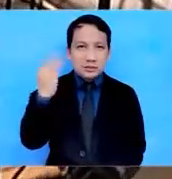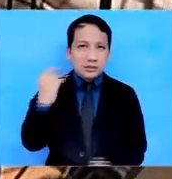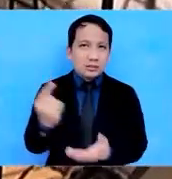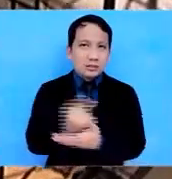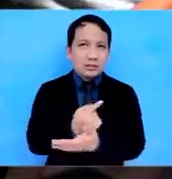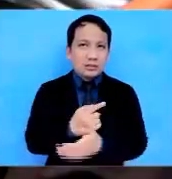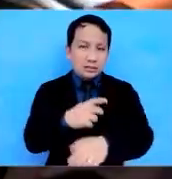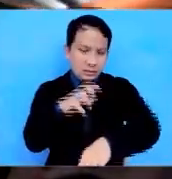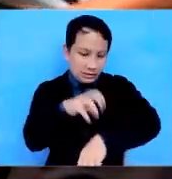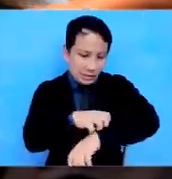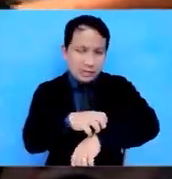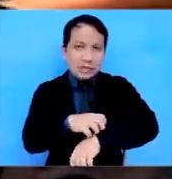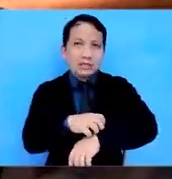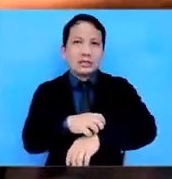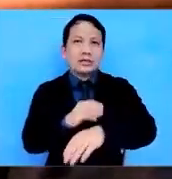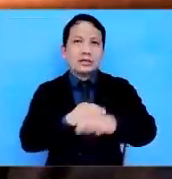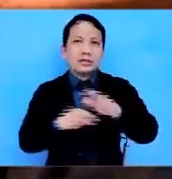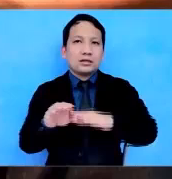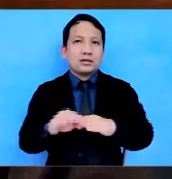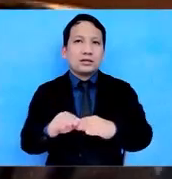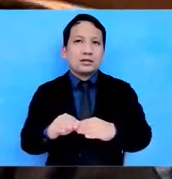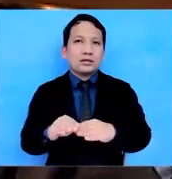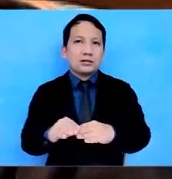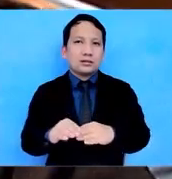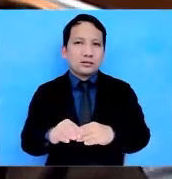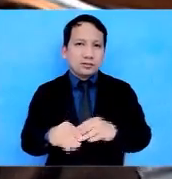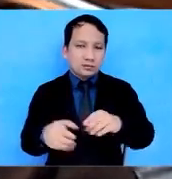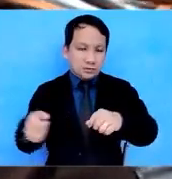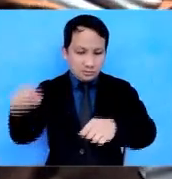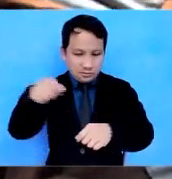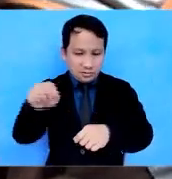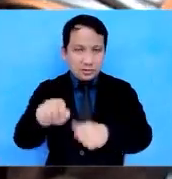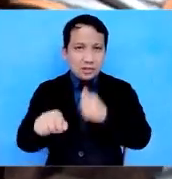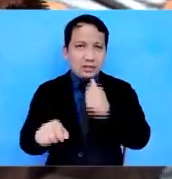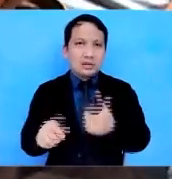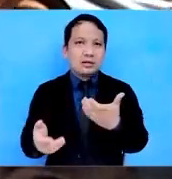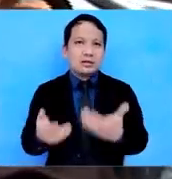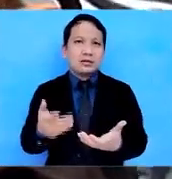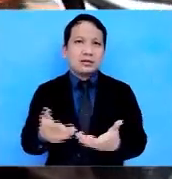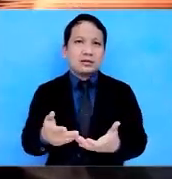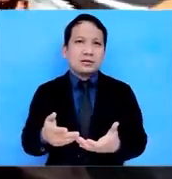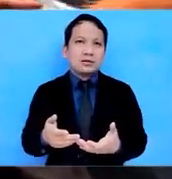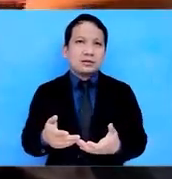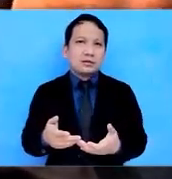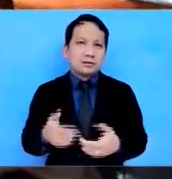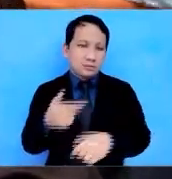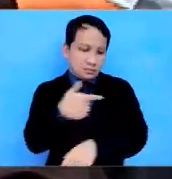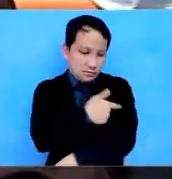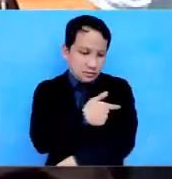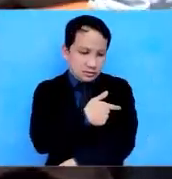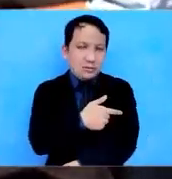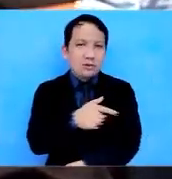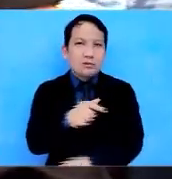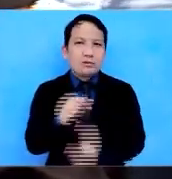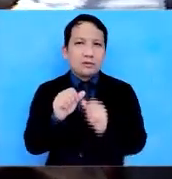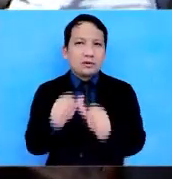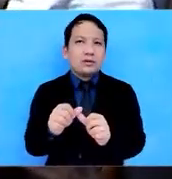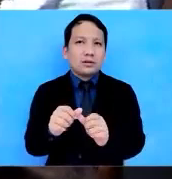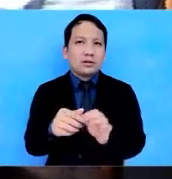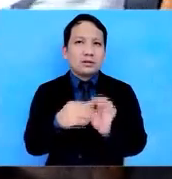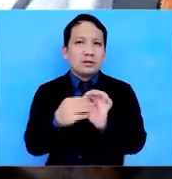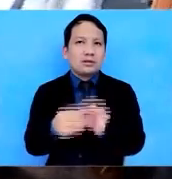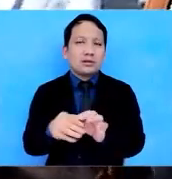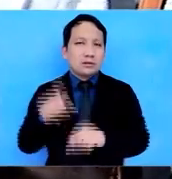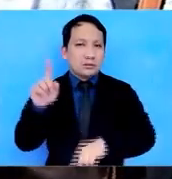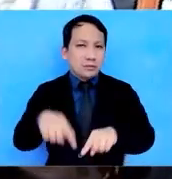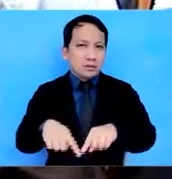sa kamay. Eh, habang pinapaliguan ko, eh, sabi ko, pababakunahan ko na lang siya para baka kasi mamaya makalmot niya